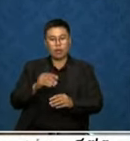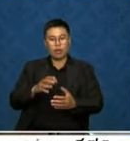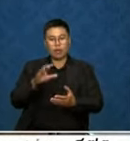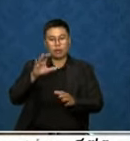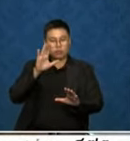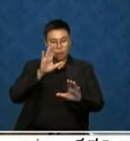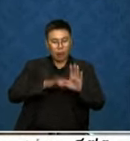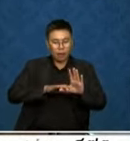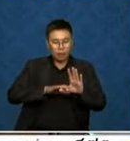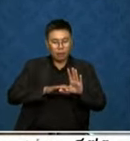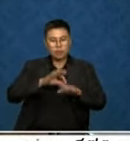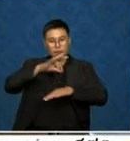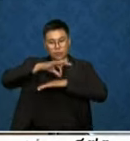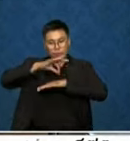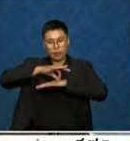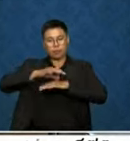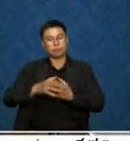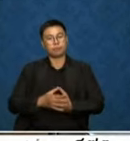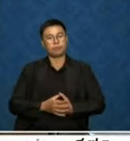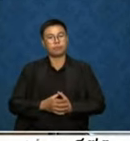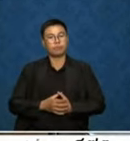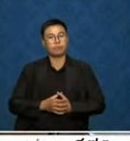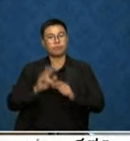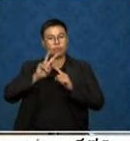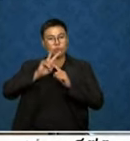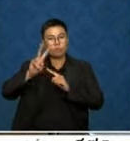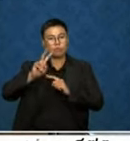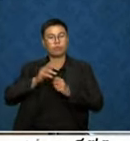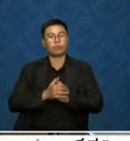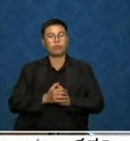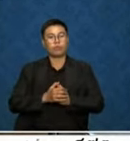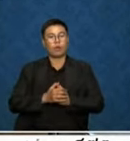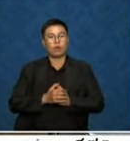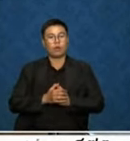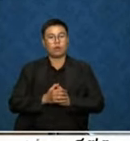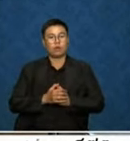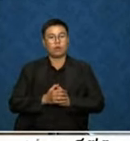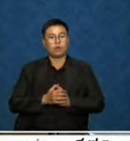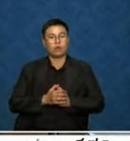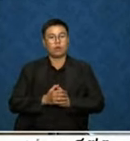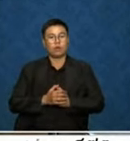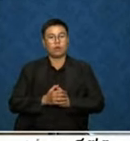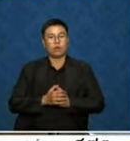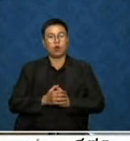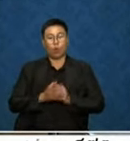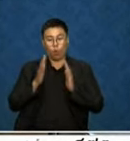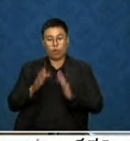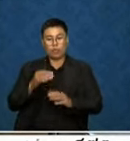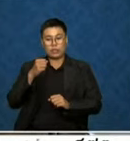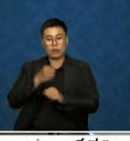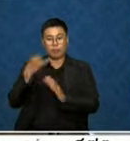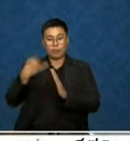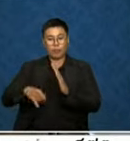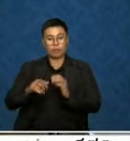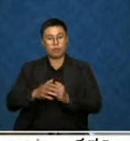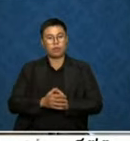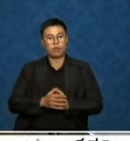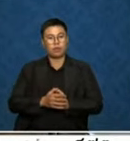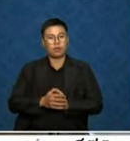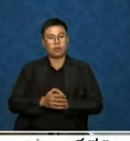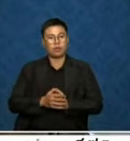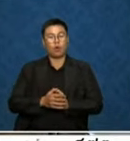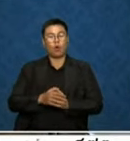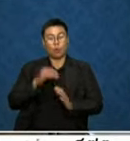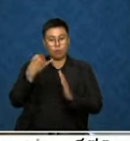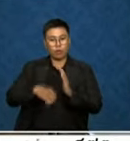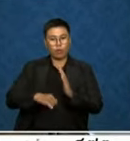ป็นมีตำแหน่งครับข้อที่2ครับผู้ที่ดำเนินกระทำผิดตรงนี้ครับบางเรื่องเป็น